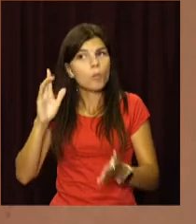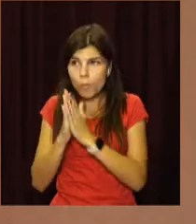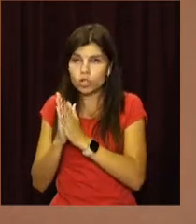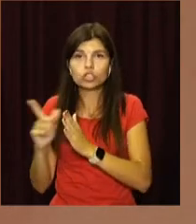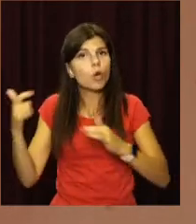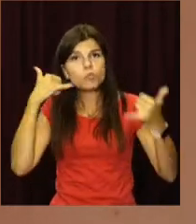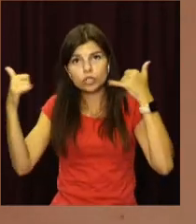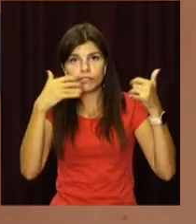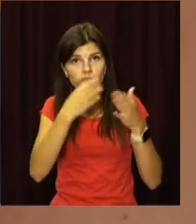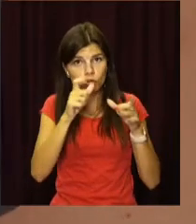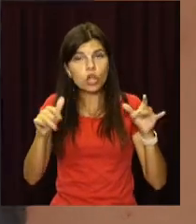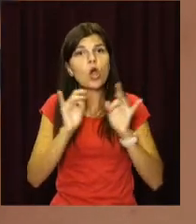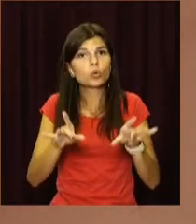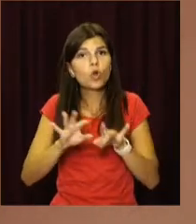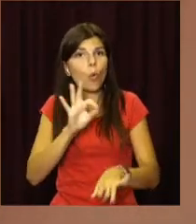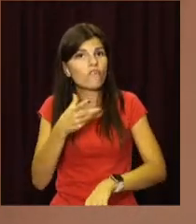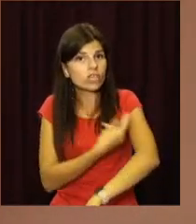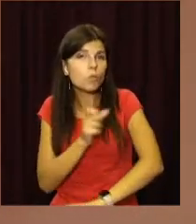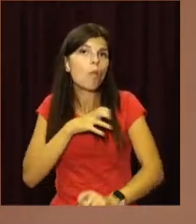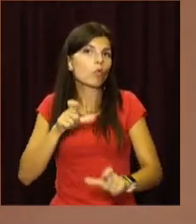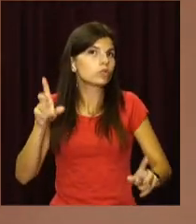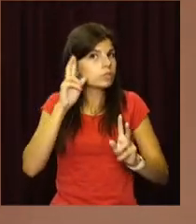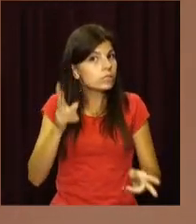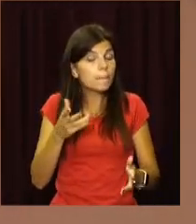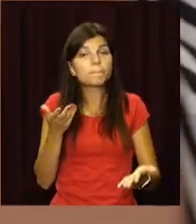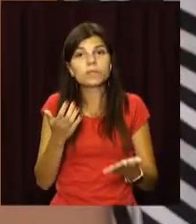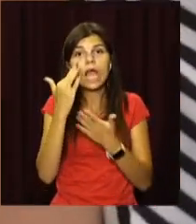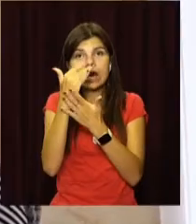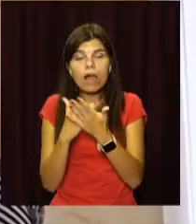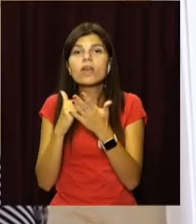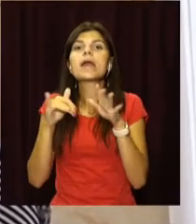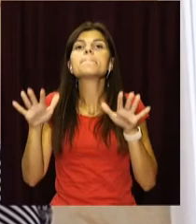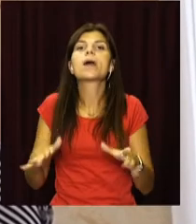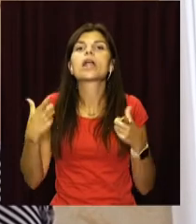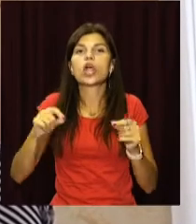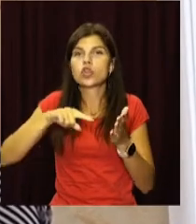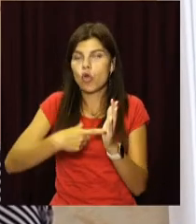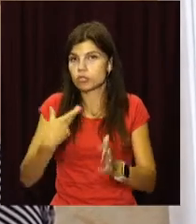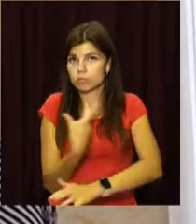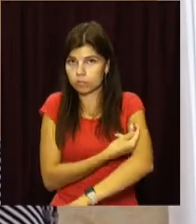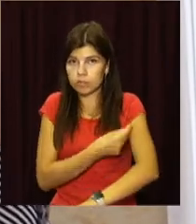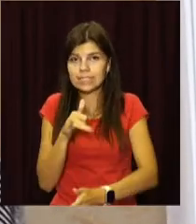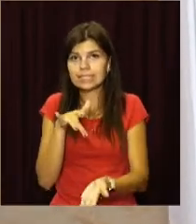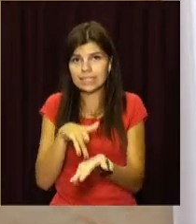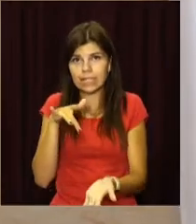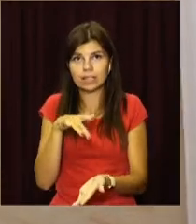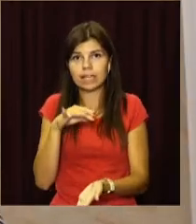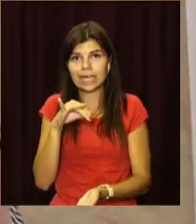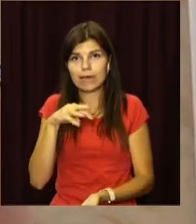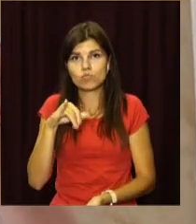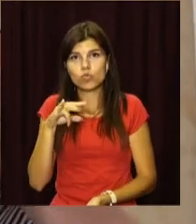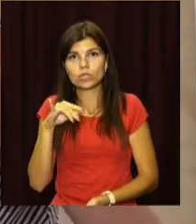своїх пацієнтів і розповісти про вакцинацію, графік роботи і місця розташування пунктів щеплення та центрів